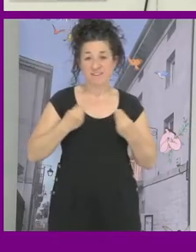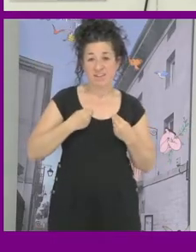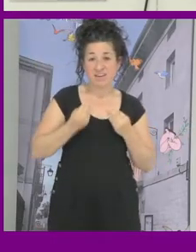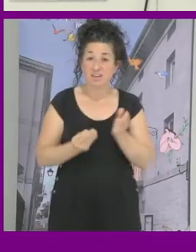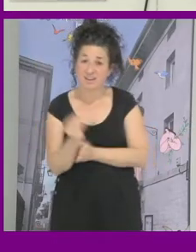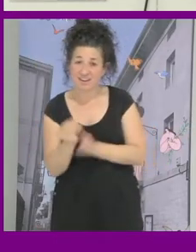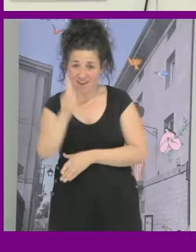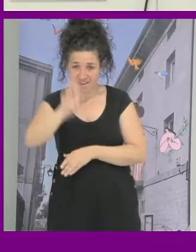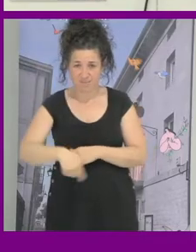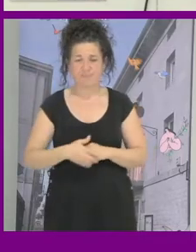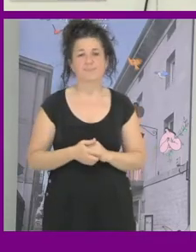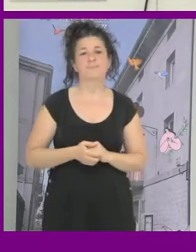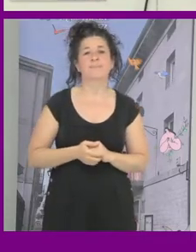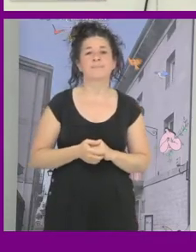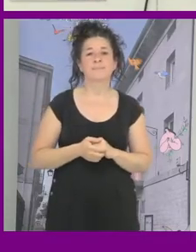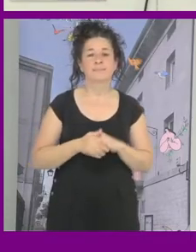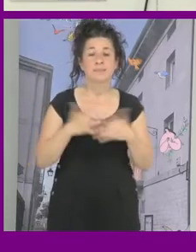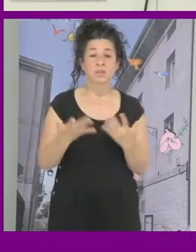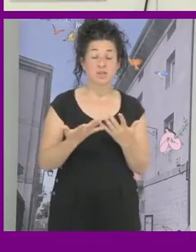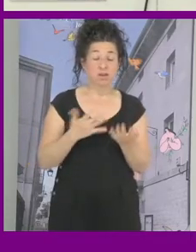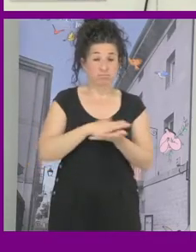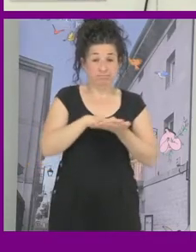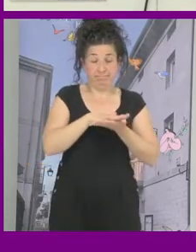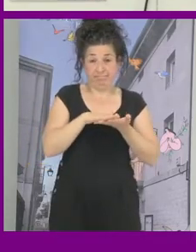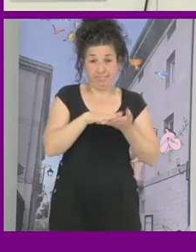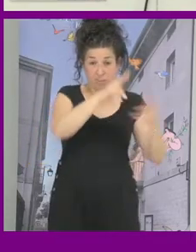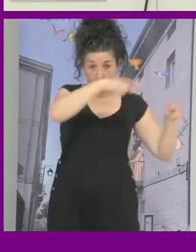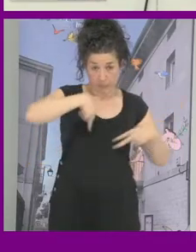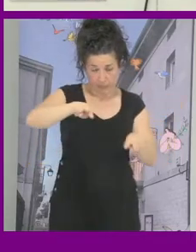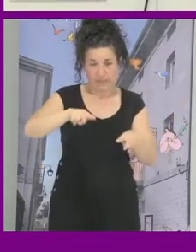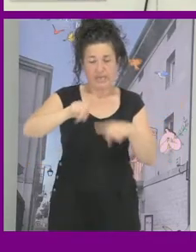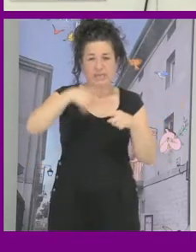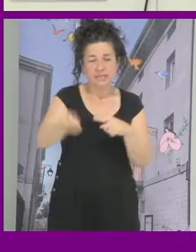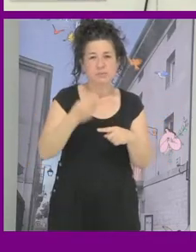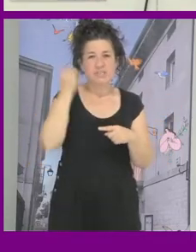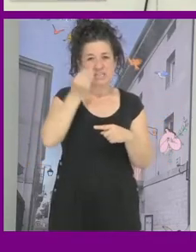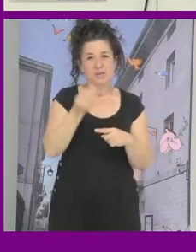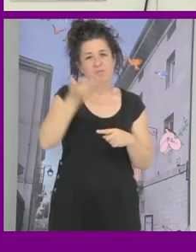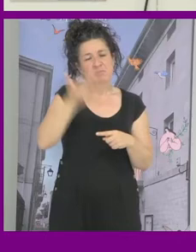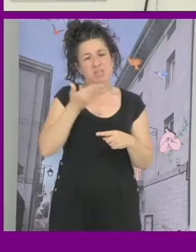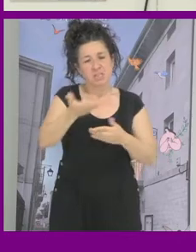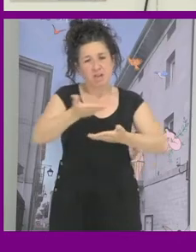Bueno, hau esan da gero, iruditzen zait, ba, lagungarria izan daitekela,